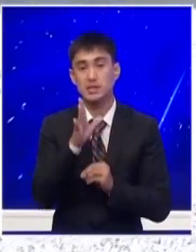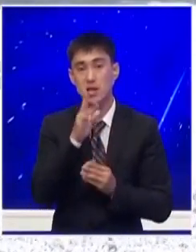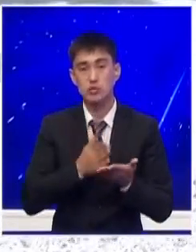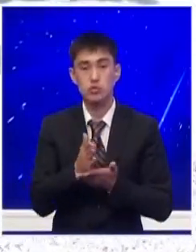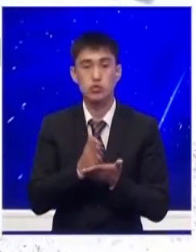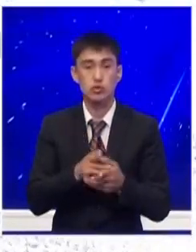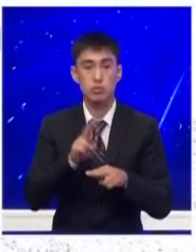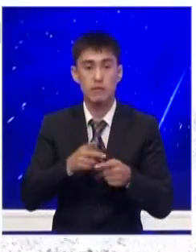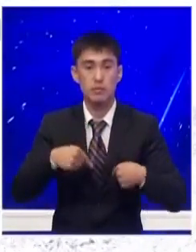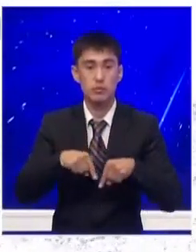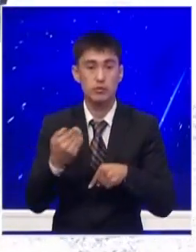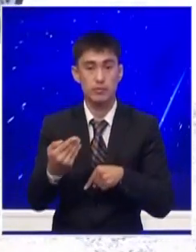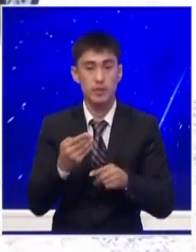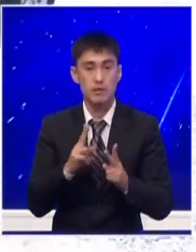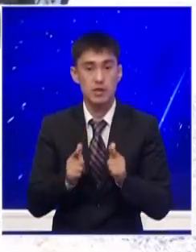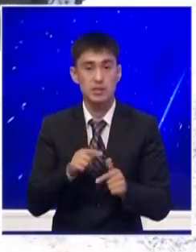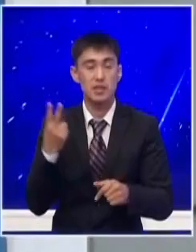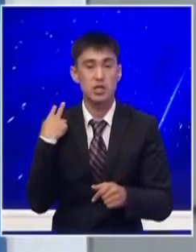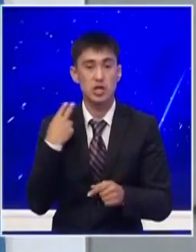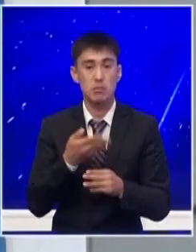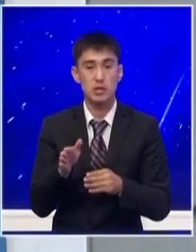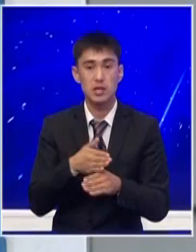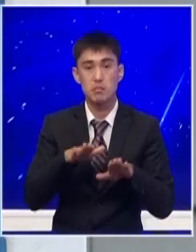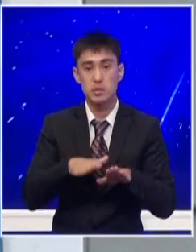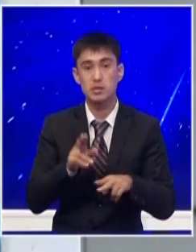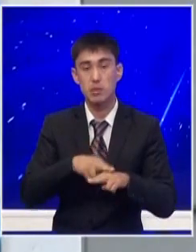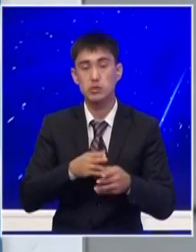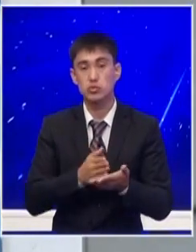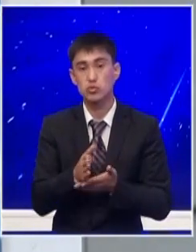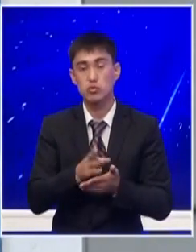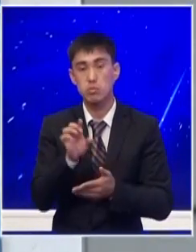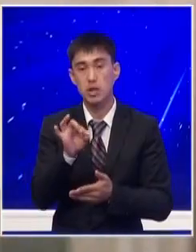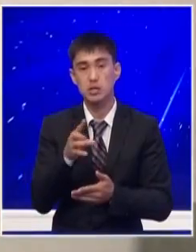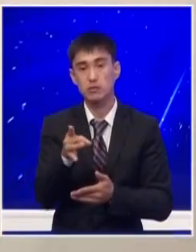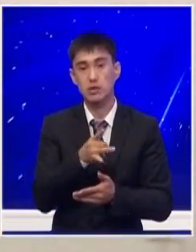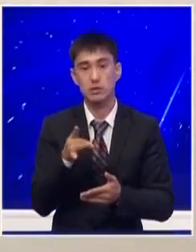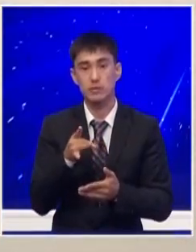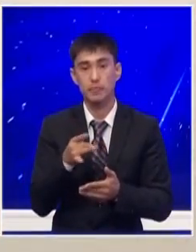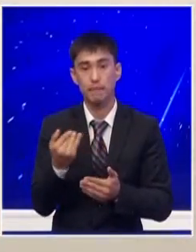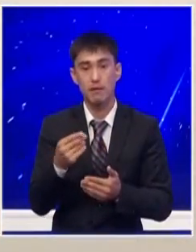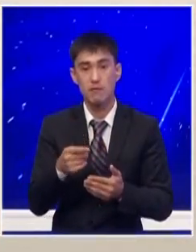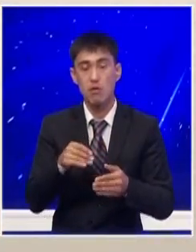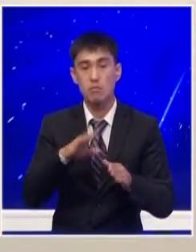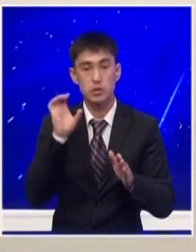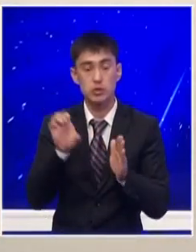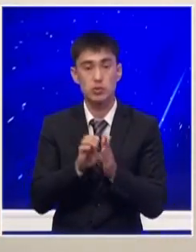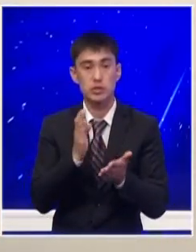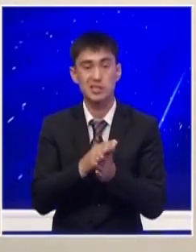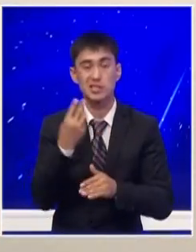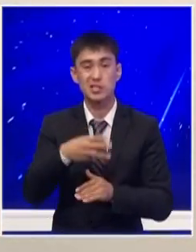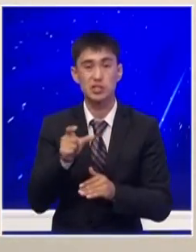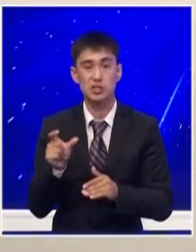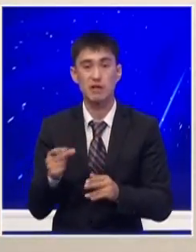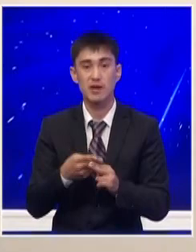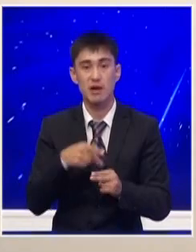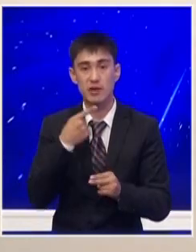в правоохранительных органах, является начальником отделения местной полицейской службы Балхашского района. В его подчинении порядка 30 сотрудников,